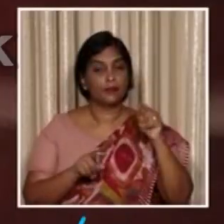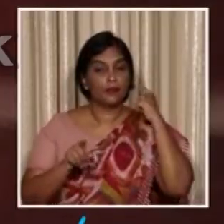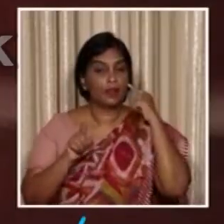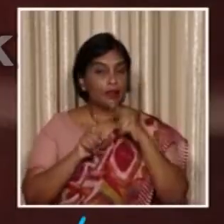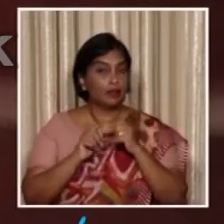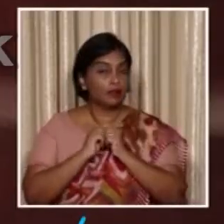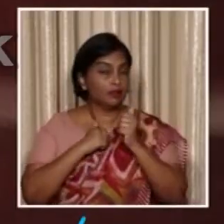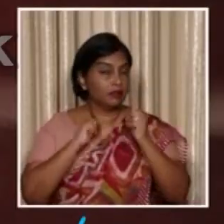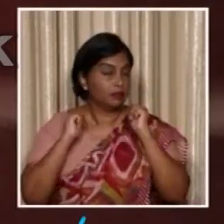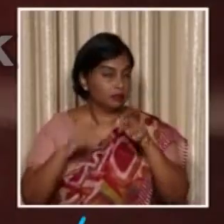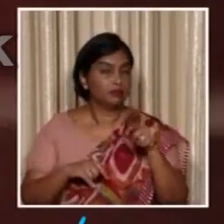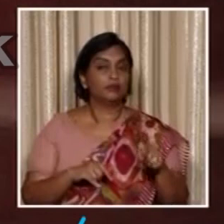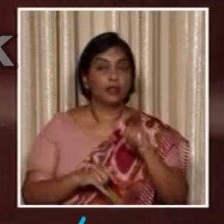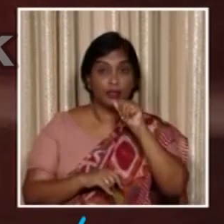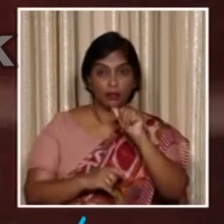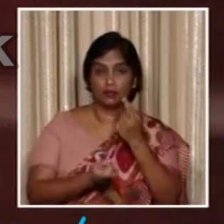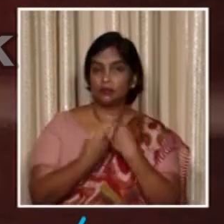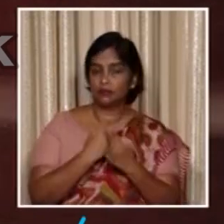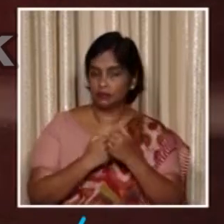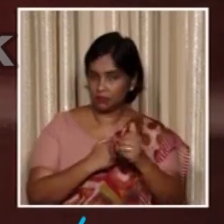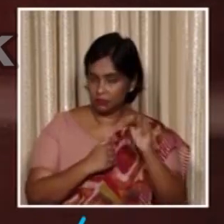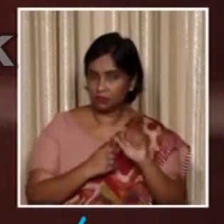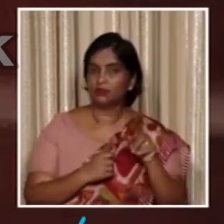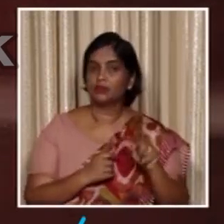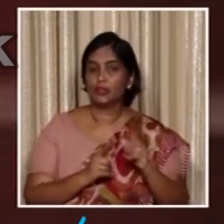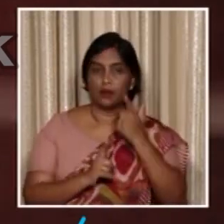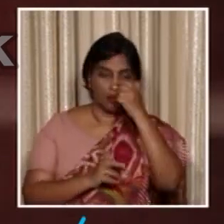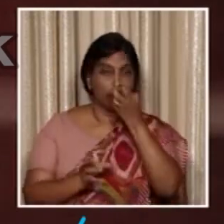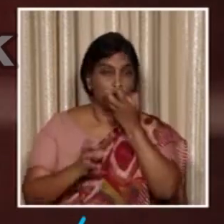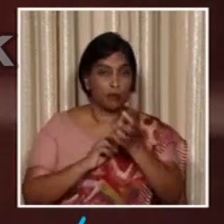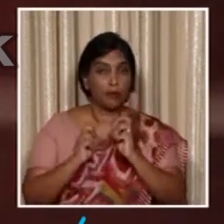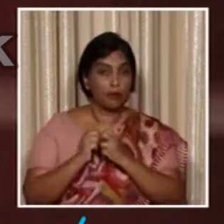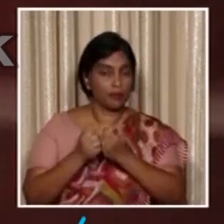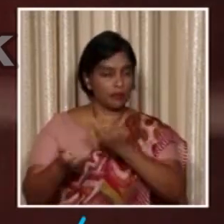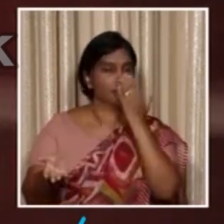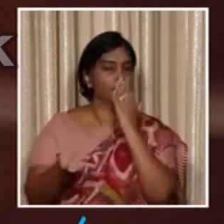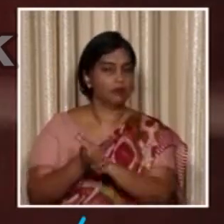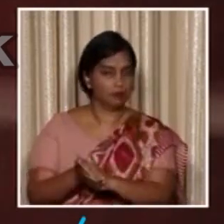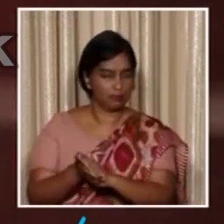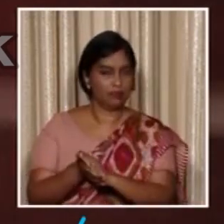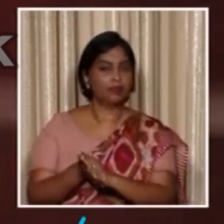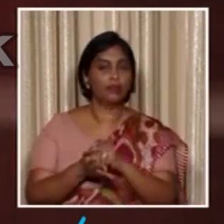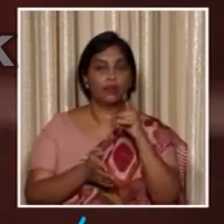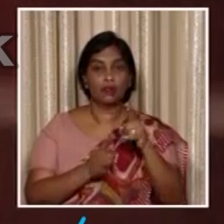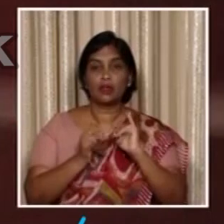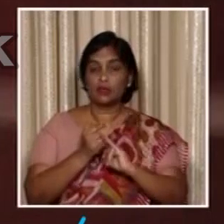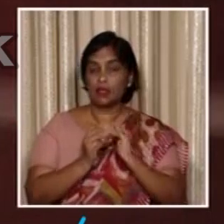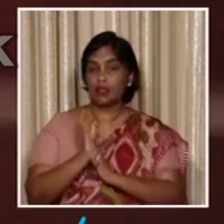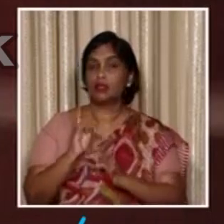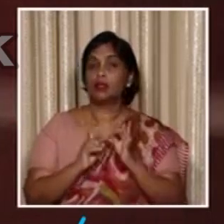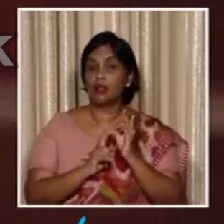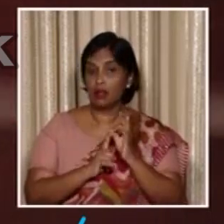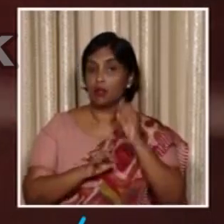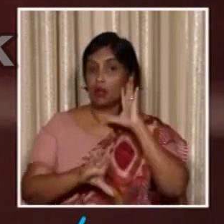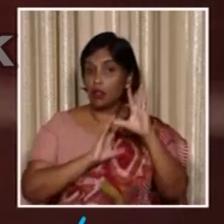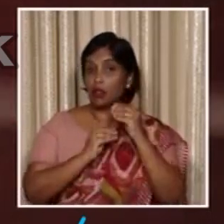කටයුත්ත සාර්ථක වෙටු කරන්න සත්‍ය ගවේෂණය කරන්න පාස්කු වින්දිතයන්ට යුක්තිය ඉෂ්ට කරන්න ඒ ශානක්‍යන් මන්ත්‍රීතුමා ළඟ